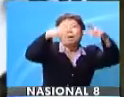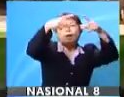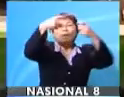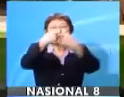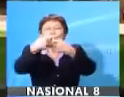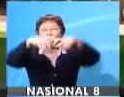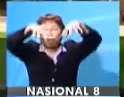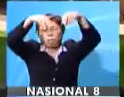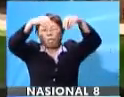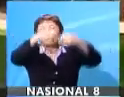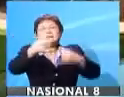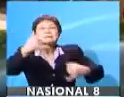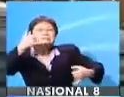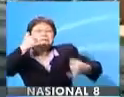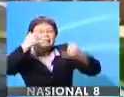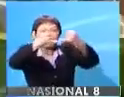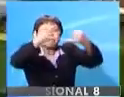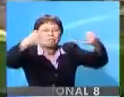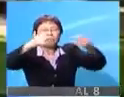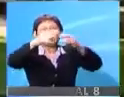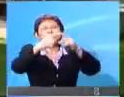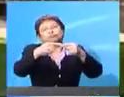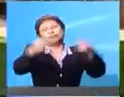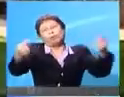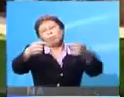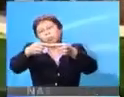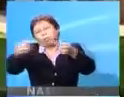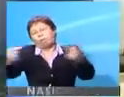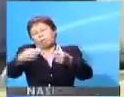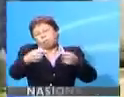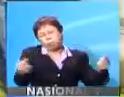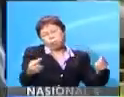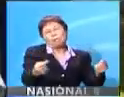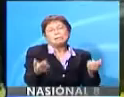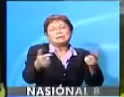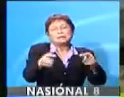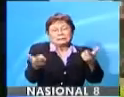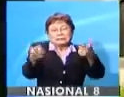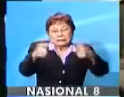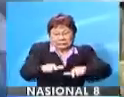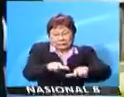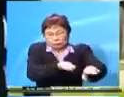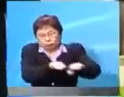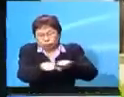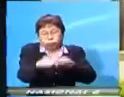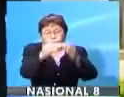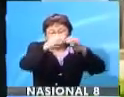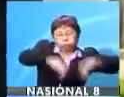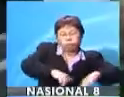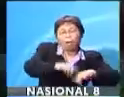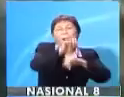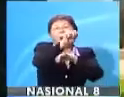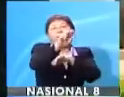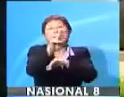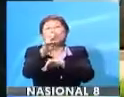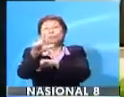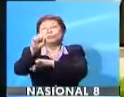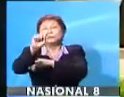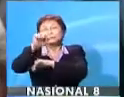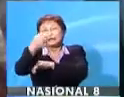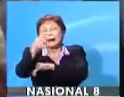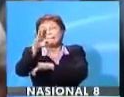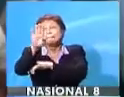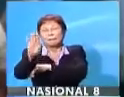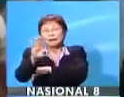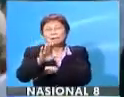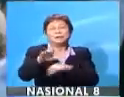dan talian telefon terputus di beberapa bahagian. Kejadian tanah runtuh turut berlaku di Abbottabad, manakala sistem